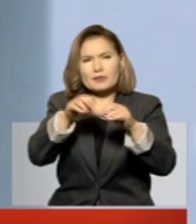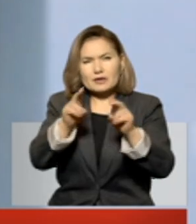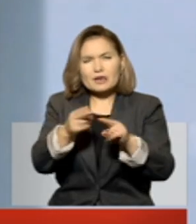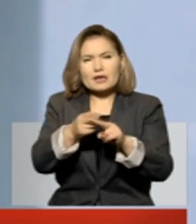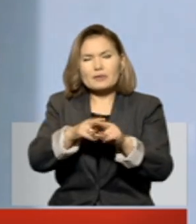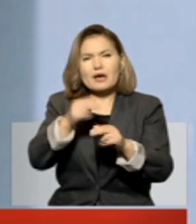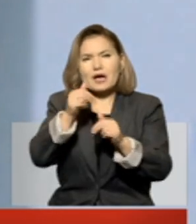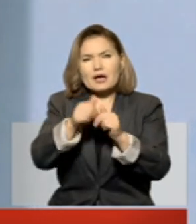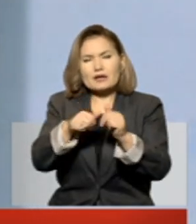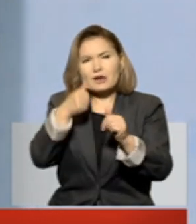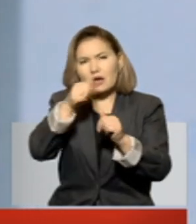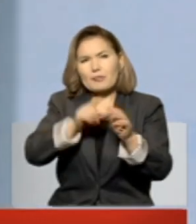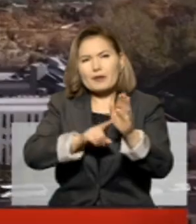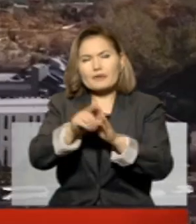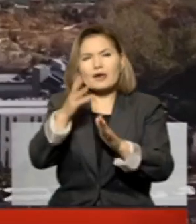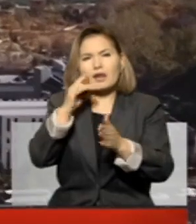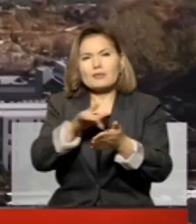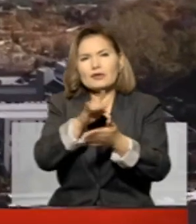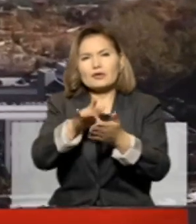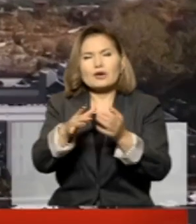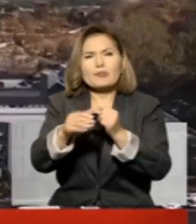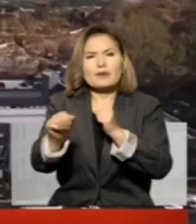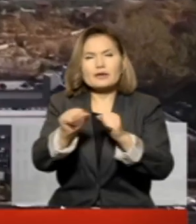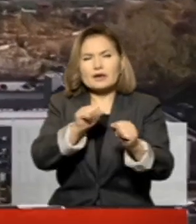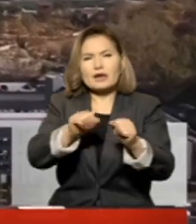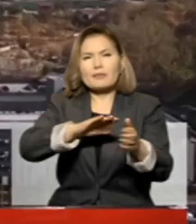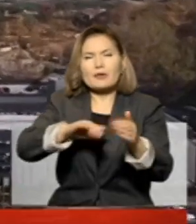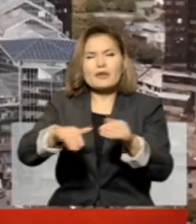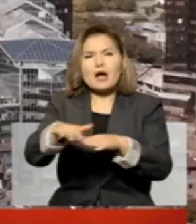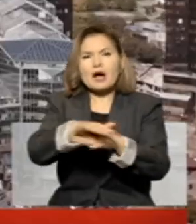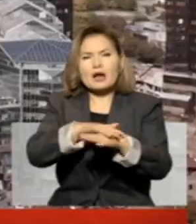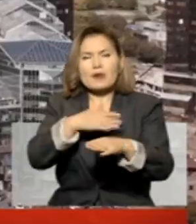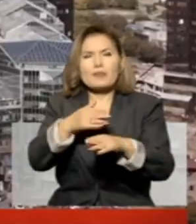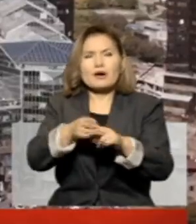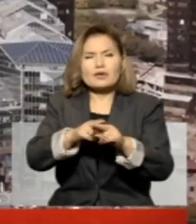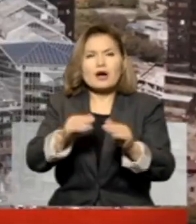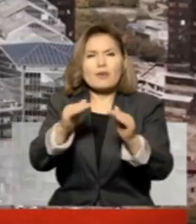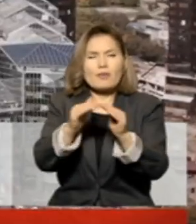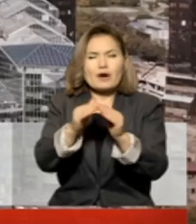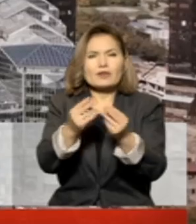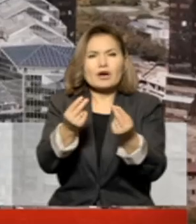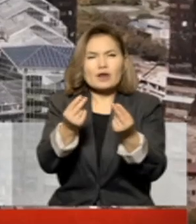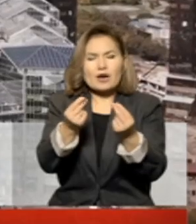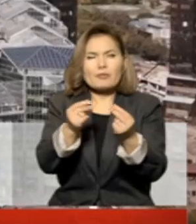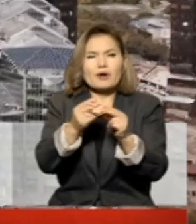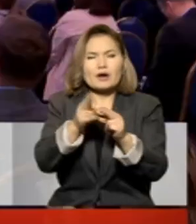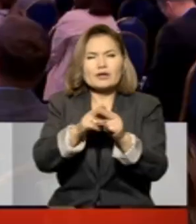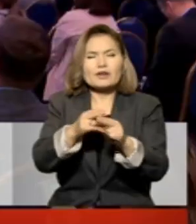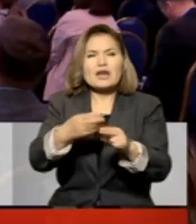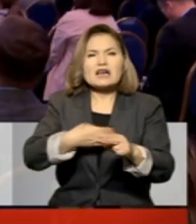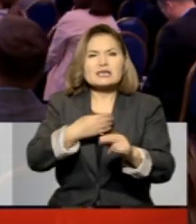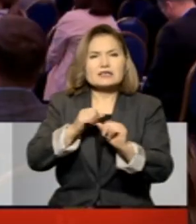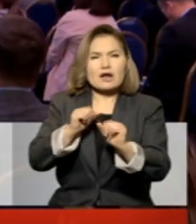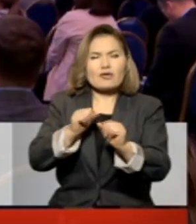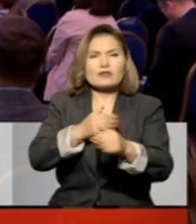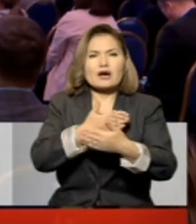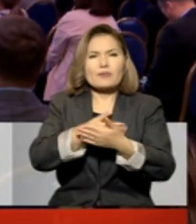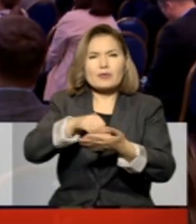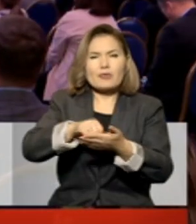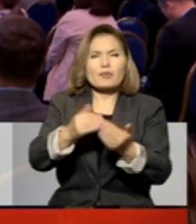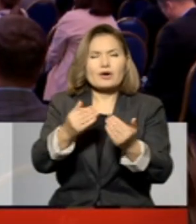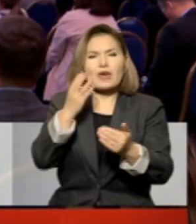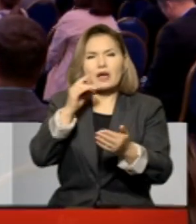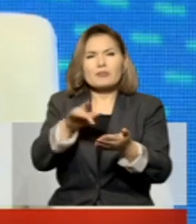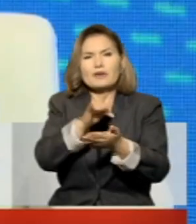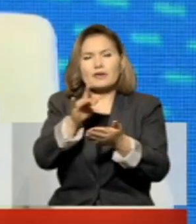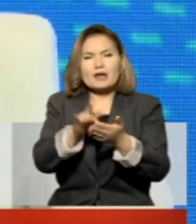Мамандардың сөзінше, жыл басында Алматыдағы дүмбуден кейін халықтың мүлкін сақтандыруға белсенділігі арта бастаған. Бүгін алып